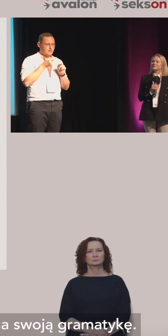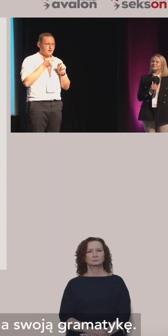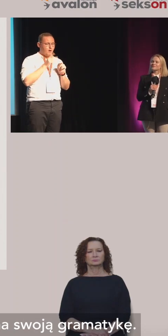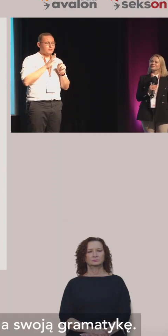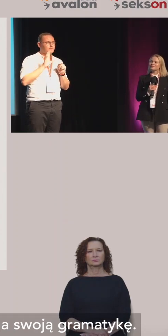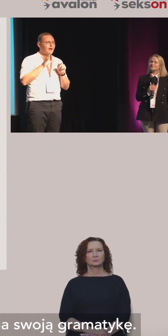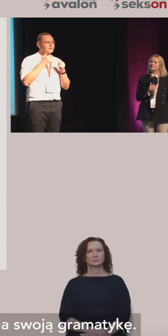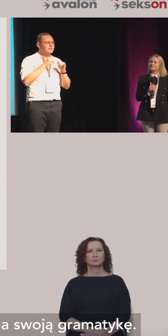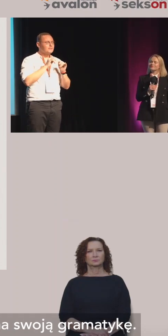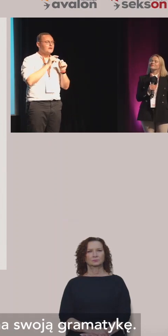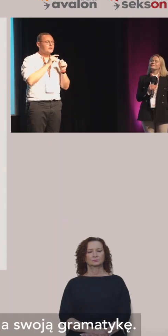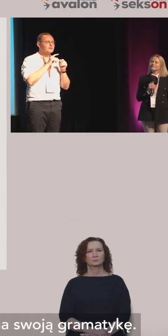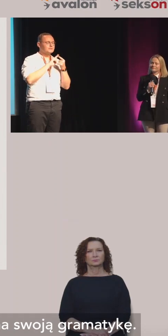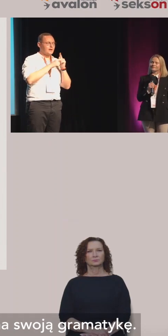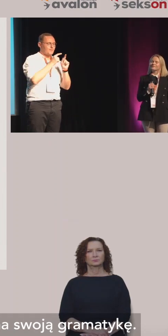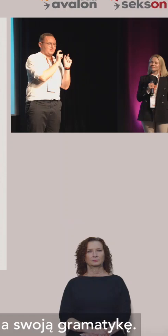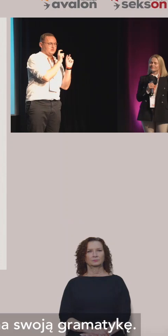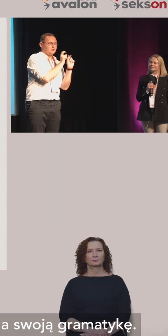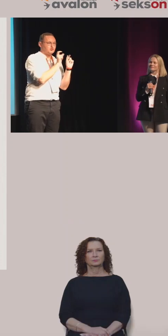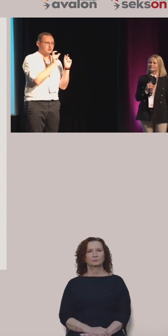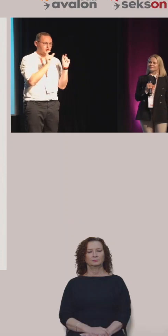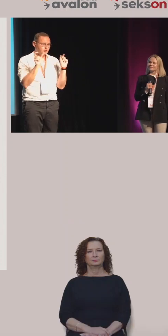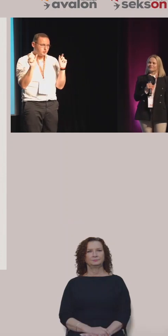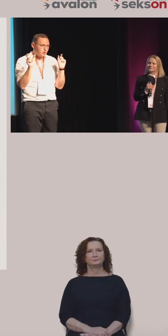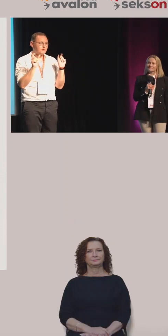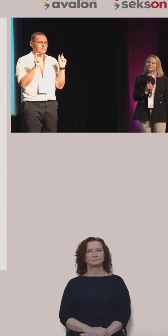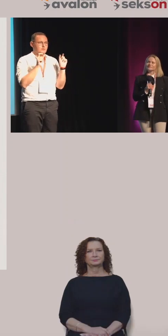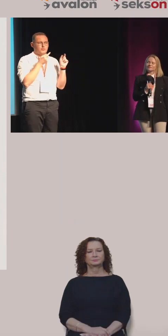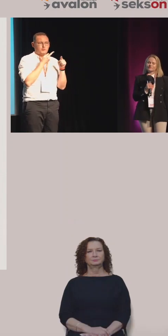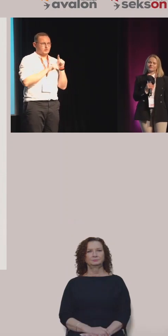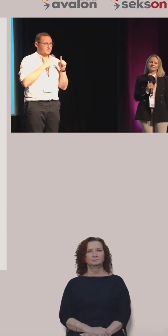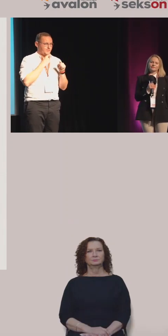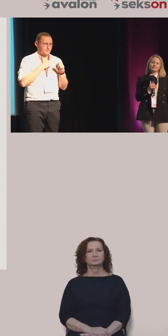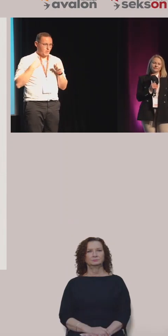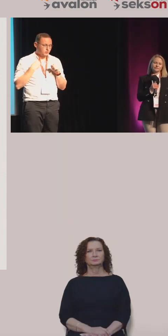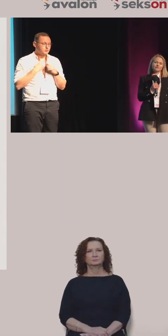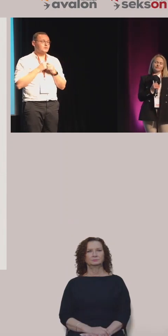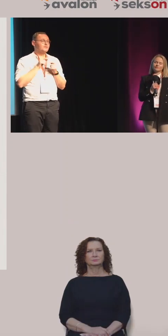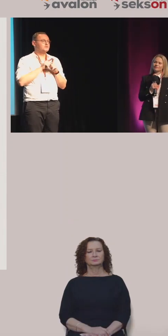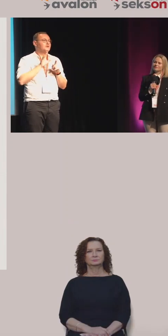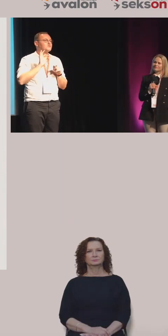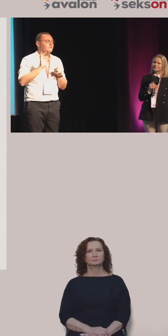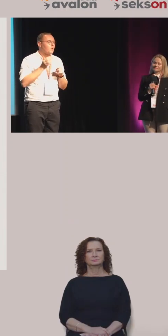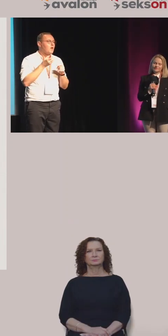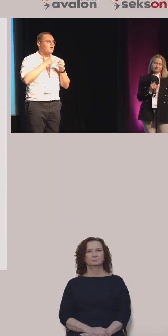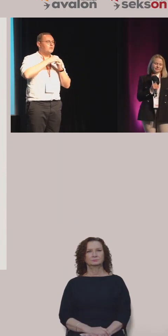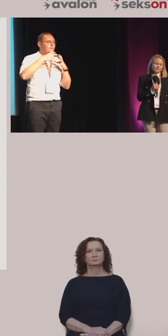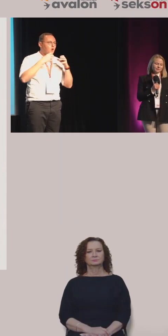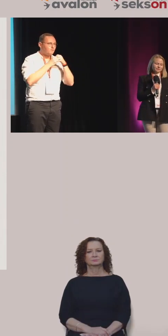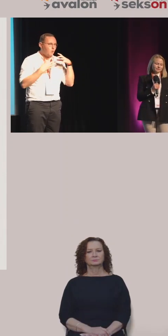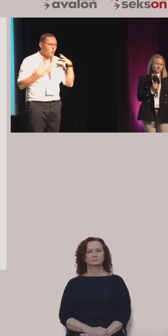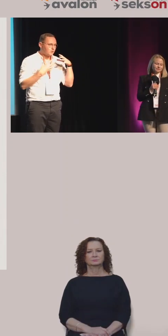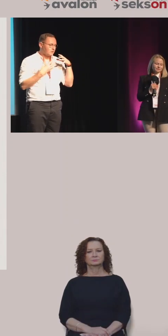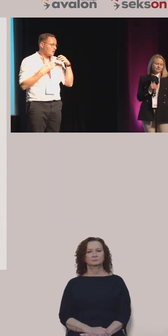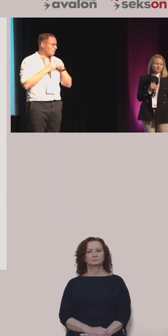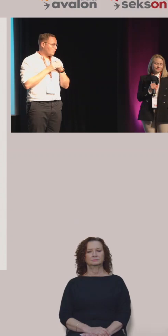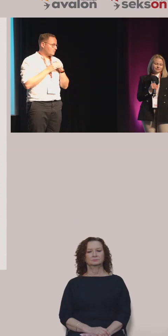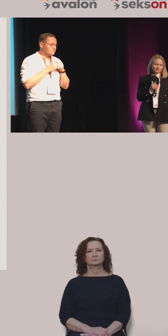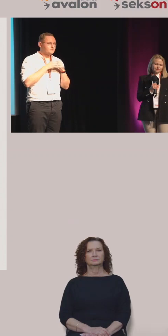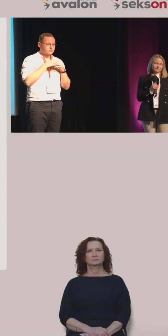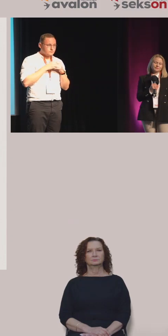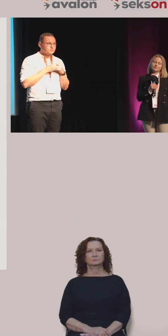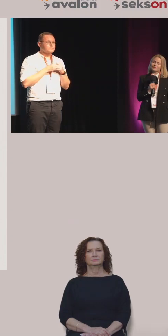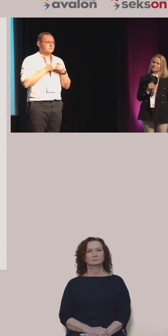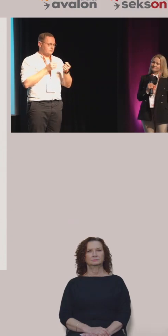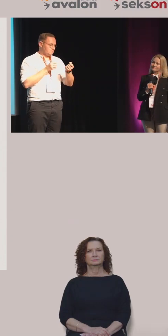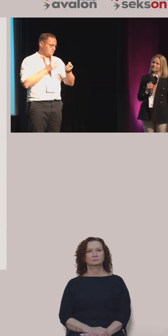ma swoją gramatykę. Ma też inny szyk zdania niż język polski. Ma swoją